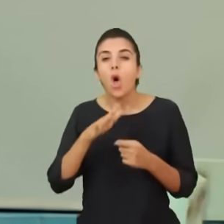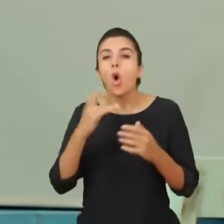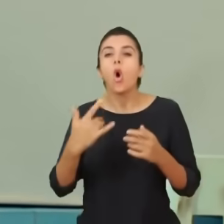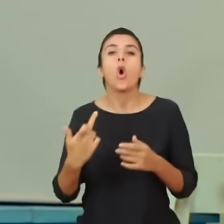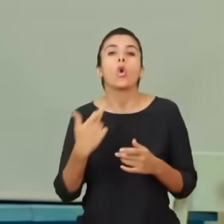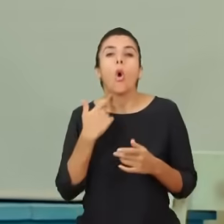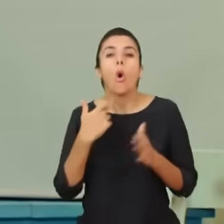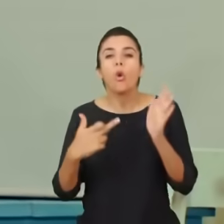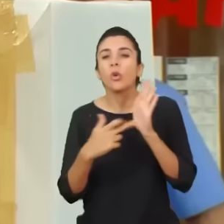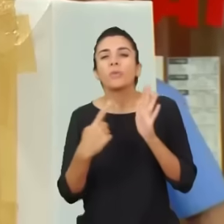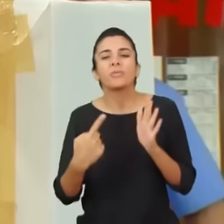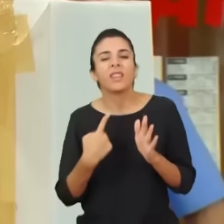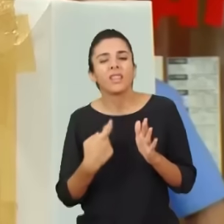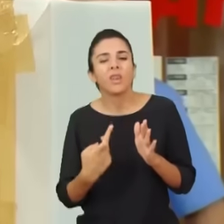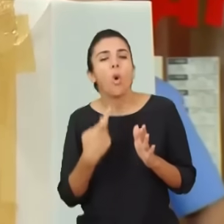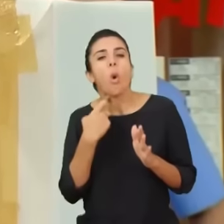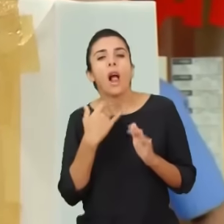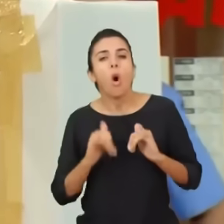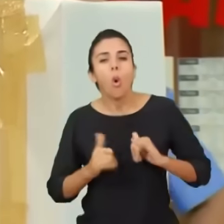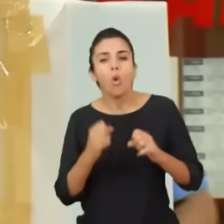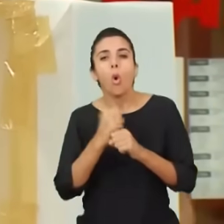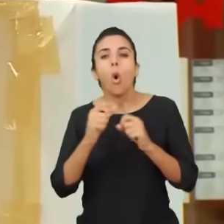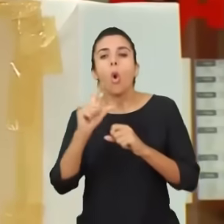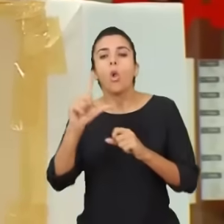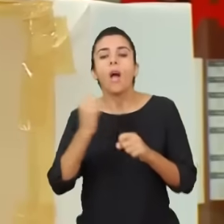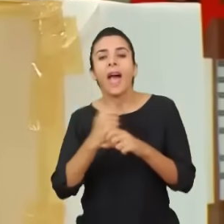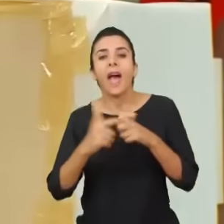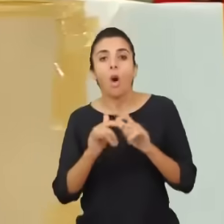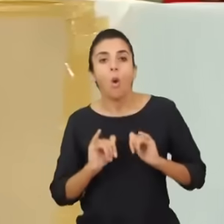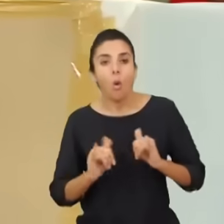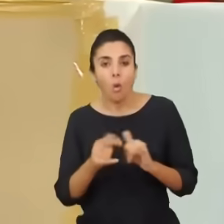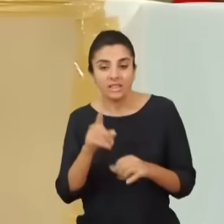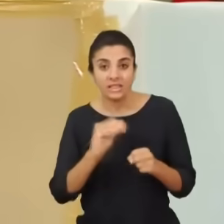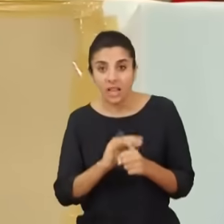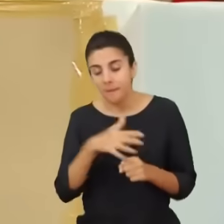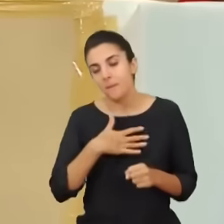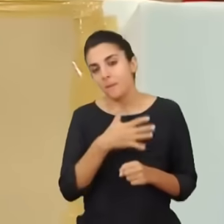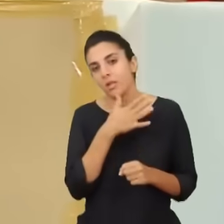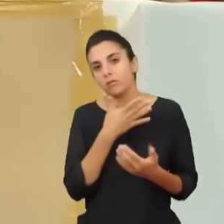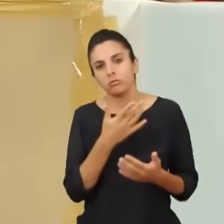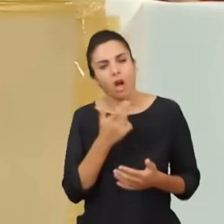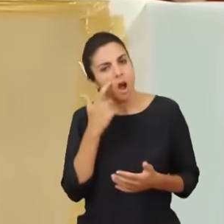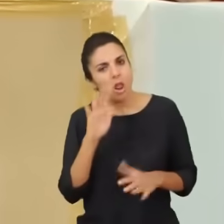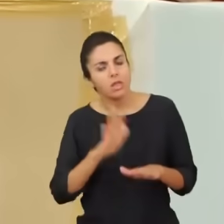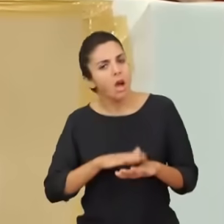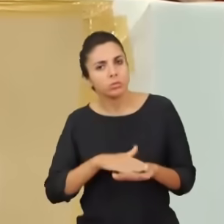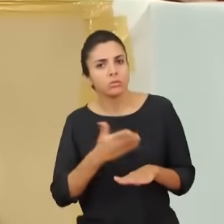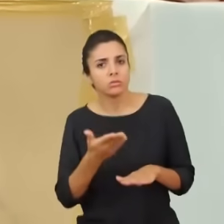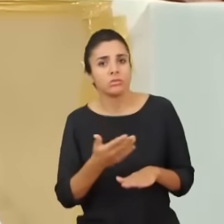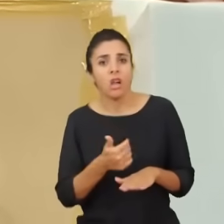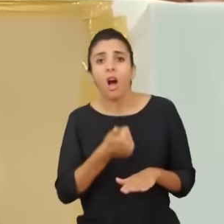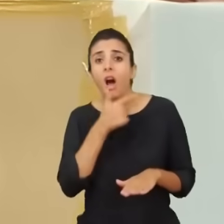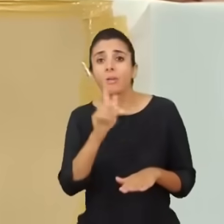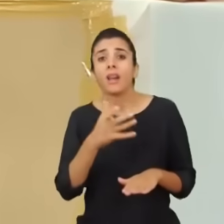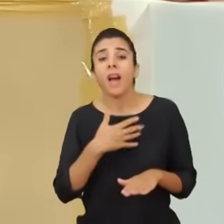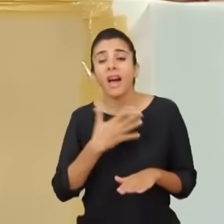sartı. Benim işim koçum bunlar. Selamlar. Ah, Nevzat ne haber? İyidir abi. Hayırdır ya, ne yapıyorsunuz? Nazlı abin